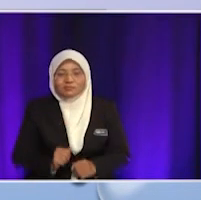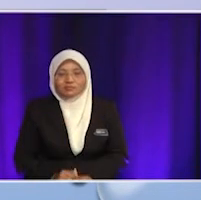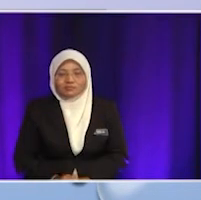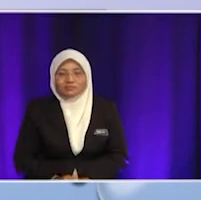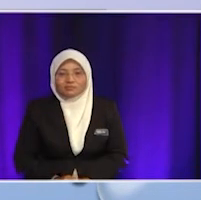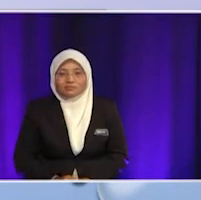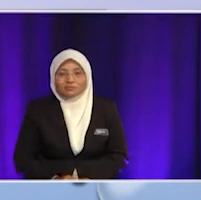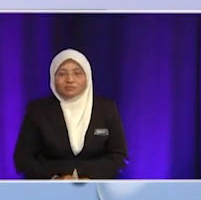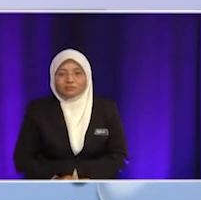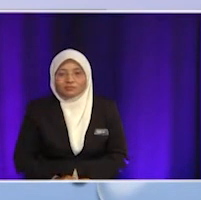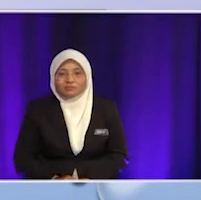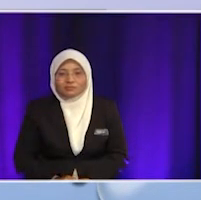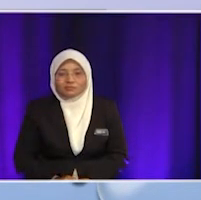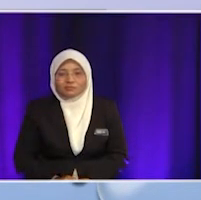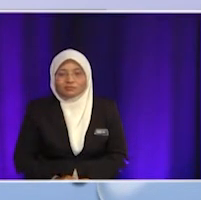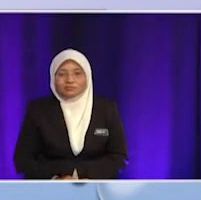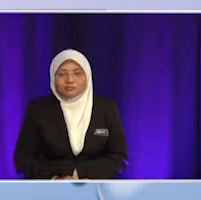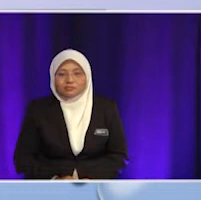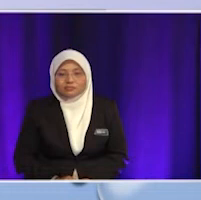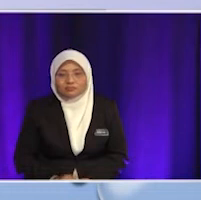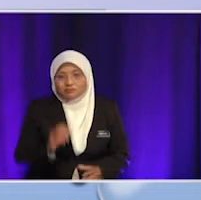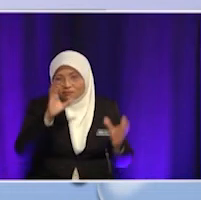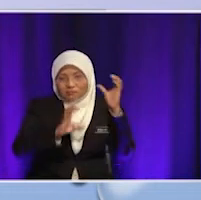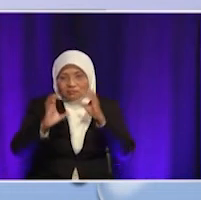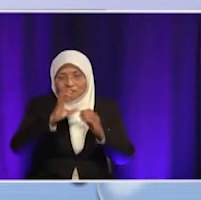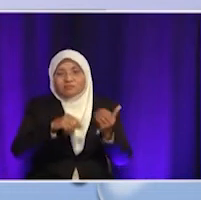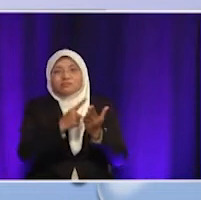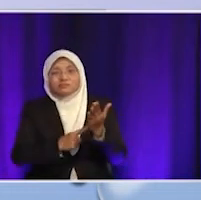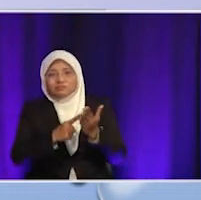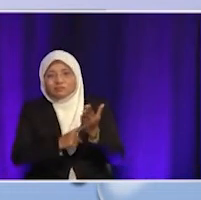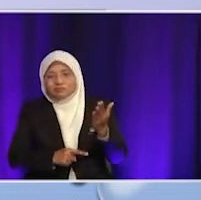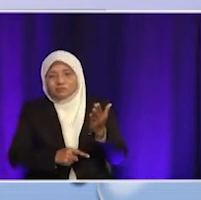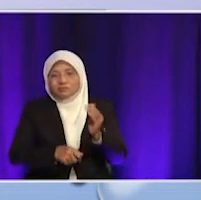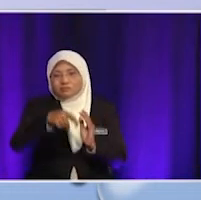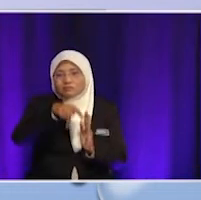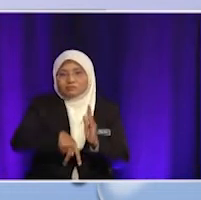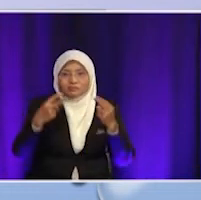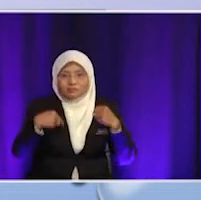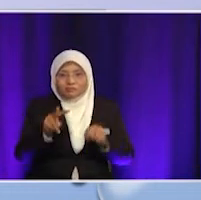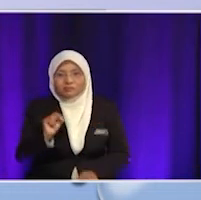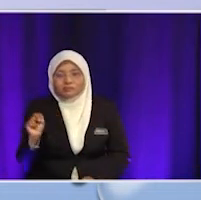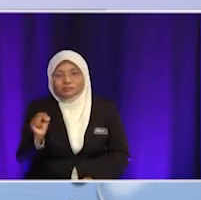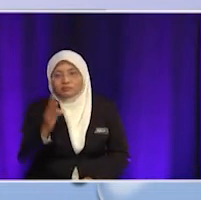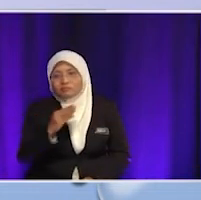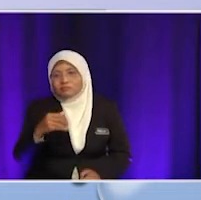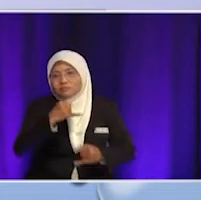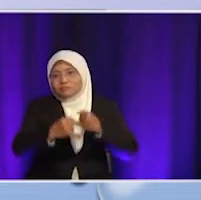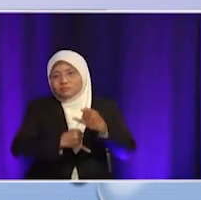dia menaruh ke sebuah penjagaan Lepas itu kemudian dia memajukan dan